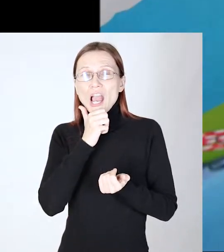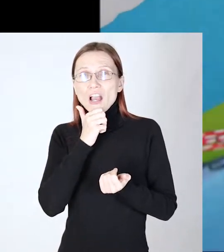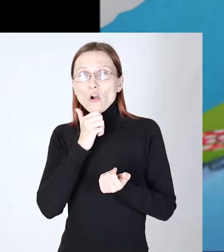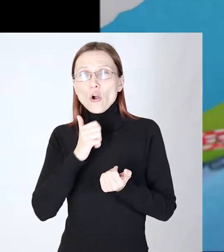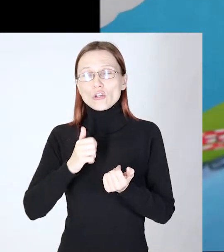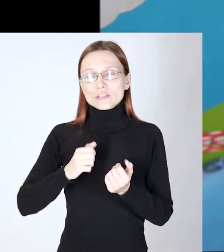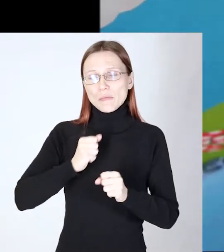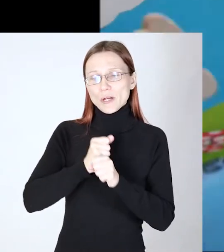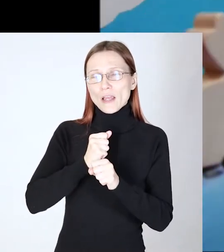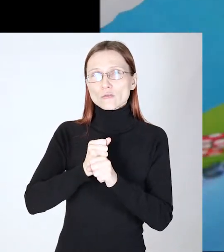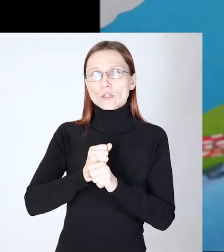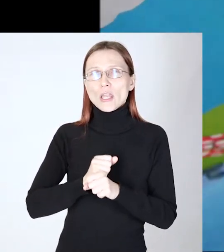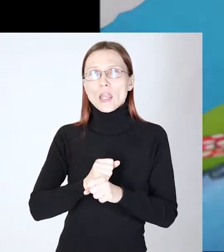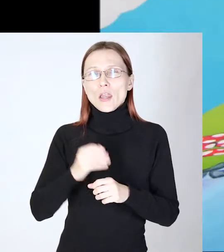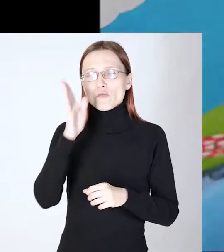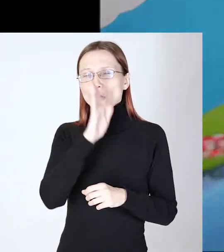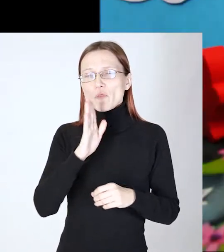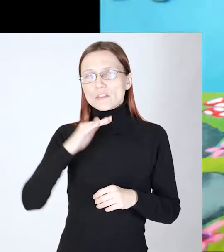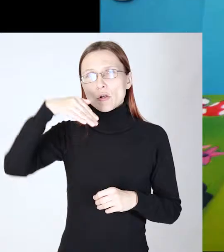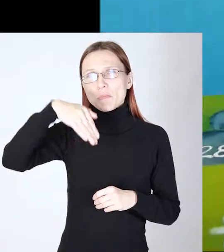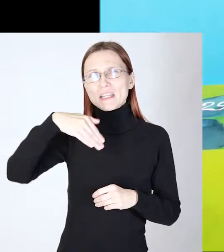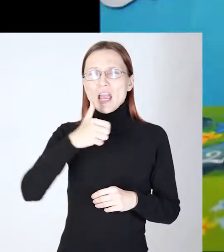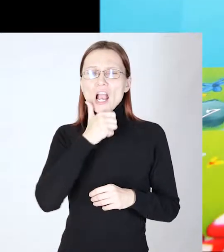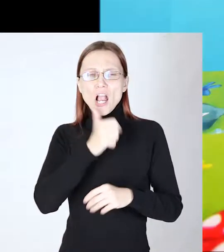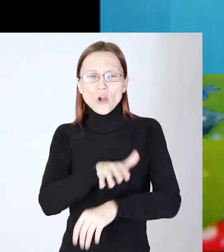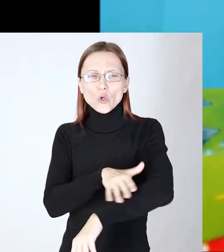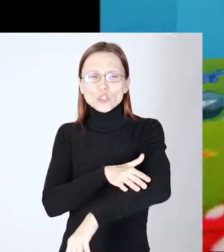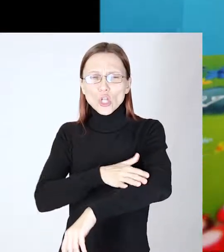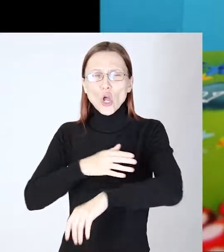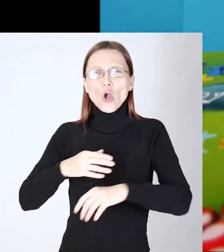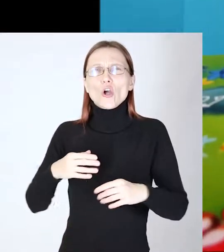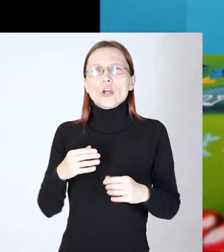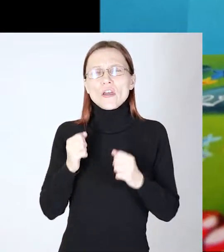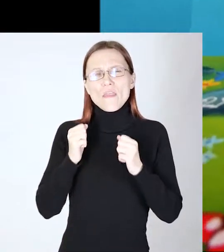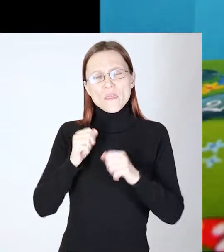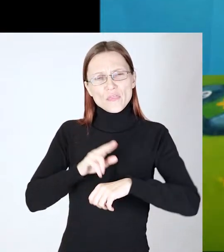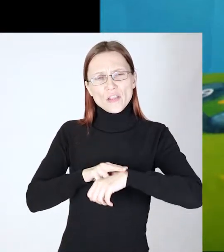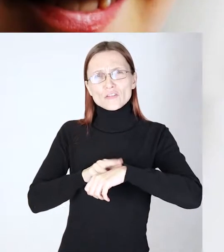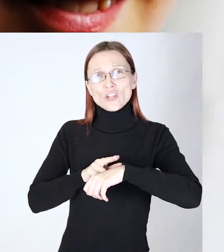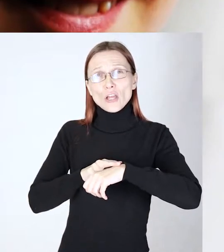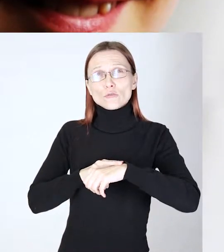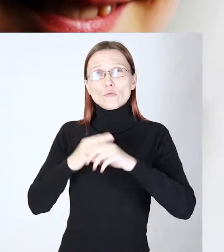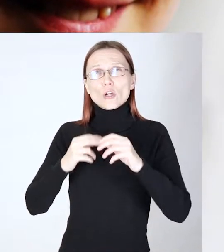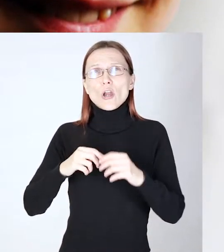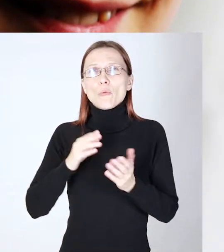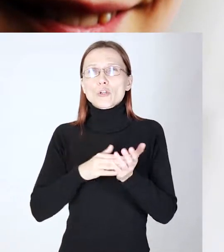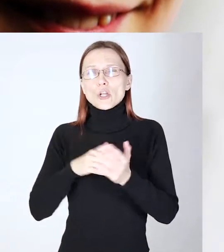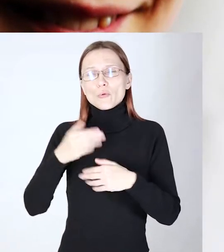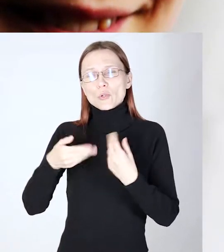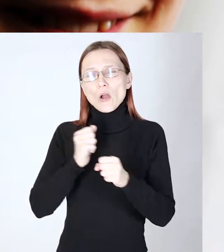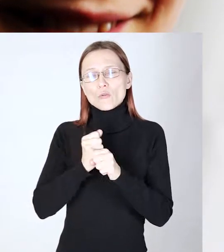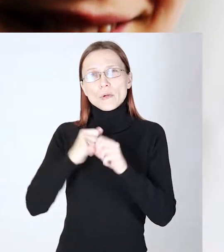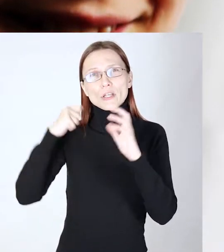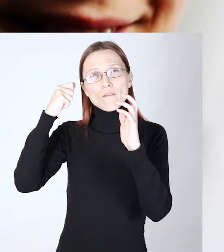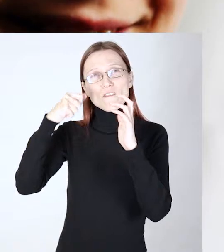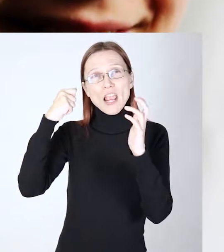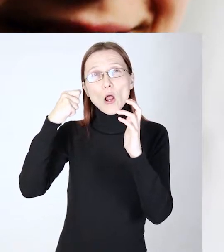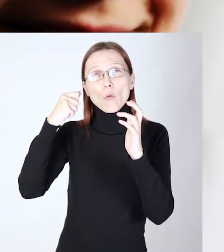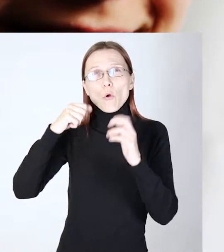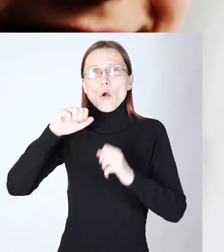zložitá, koľko trvá možno vytvoriť nejaký film, koľko trvá vytvoriť animáciu a zisťujú